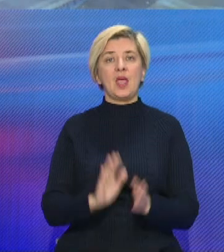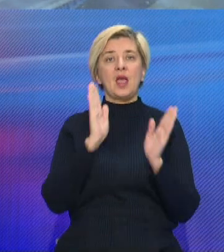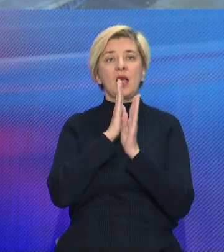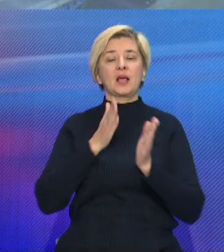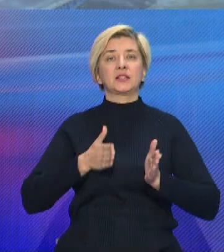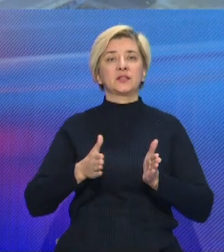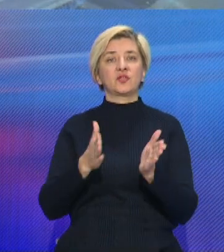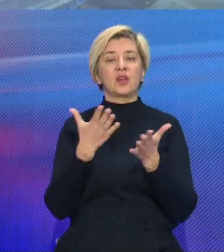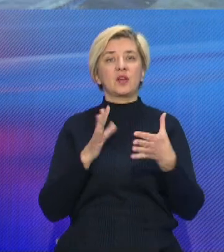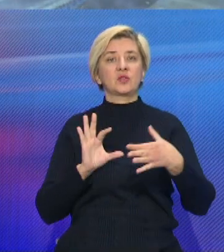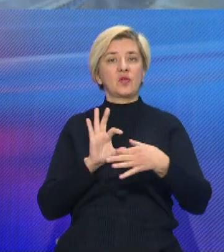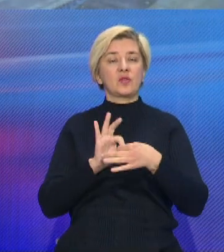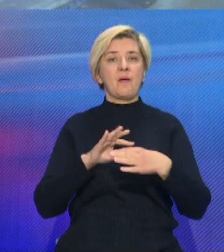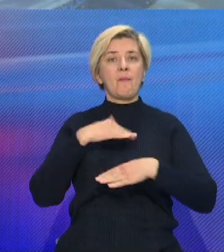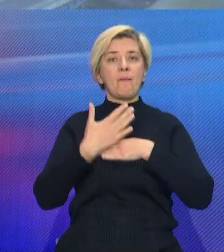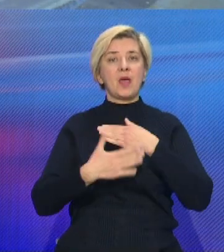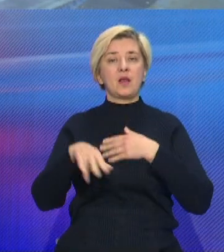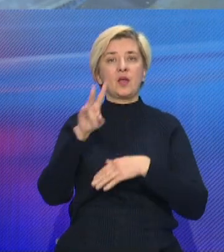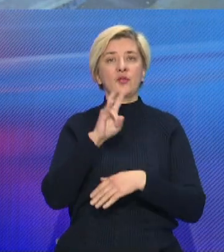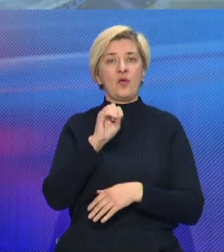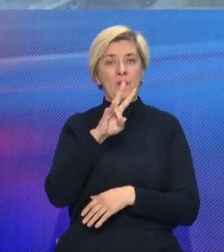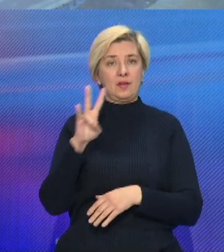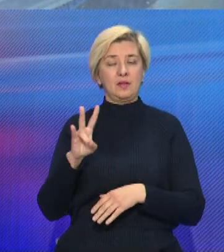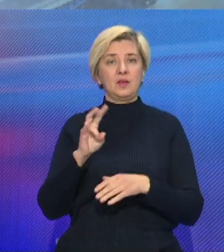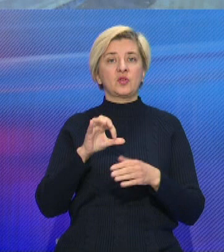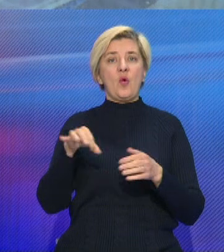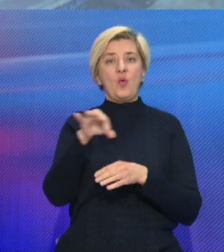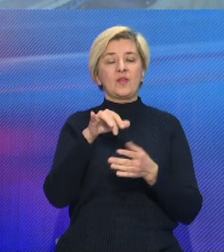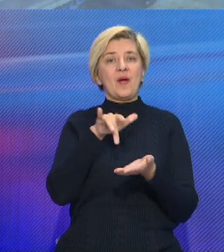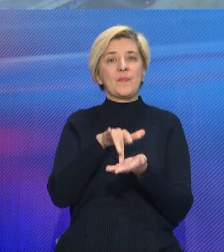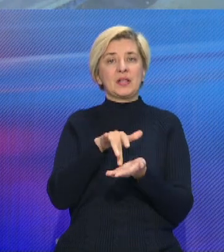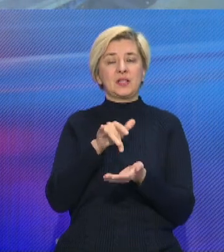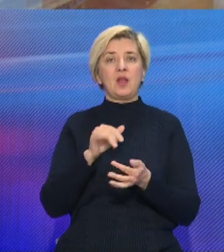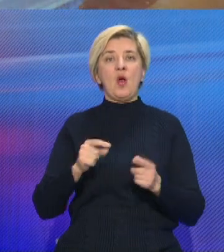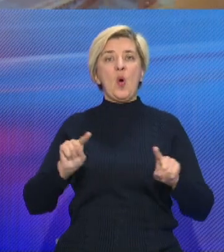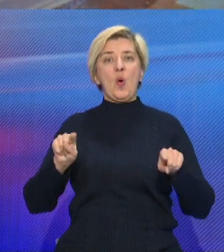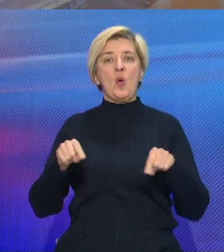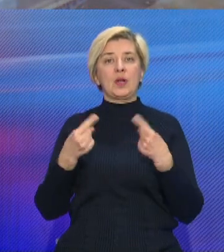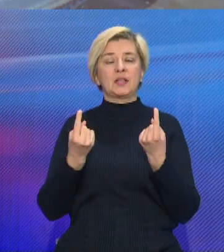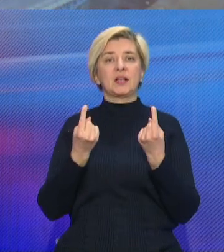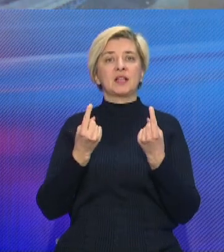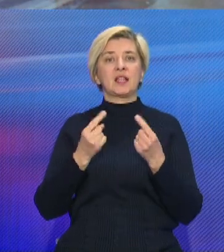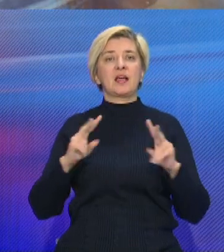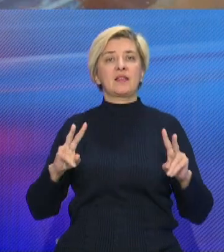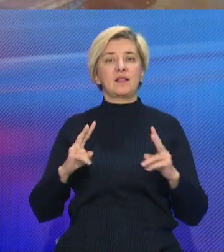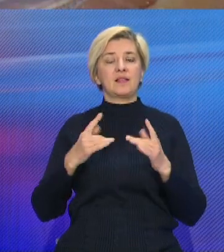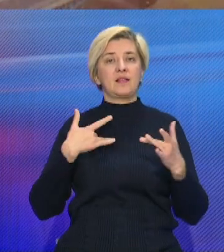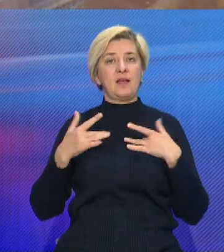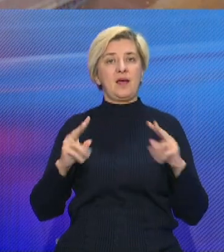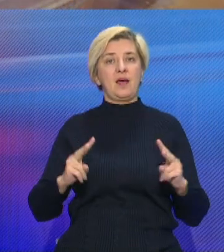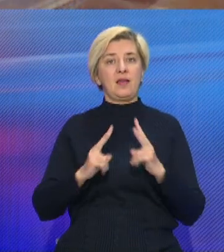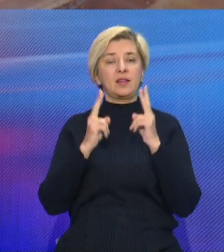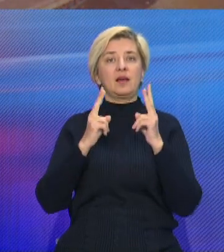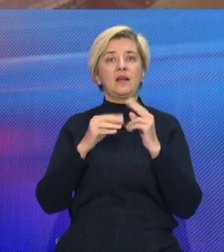Экастежка, якая злучыць бераг Нёмана з востравам пасярэдзіне. Арганізацыя амфітэатра, пешаходны і веламост з правага